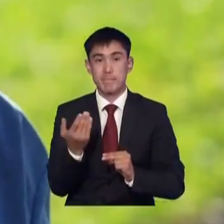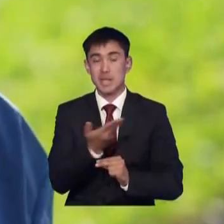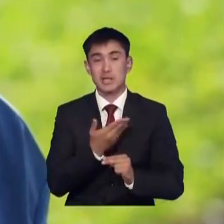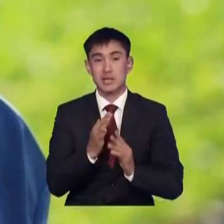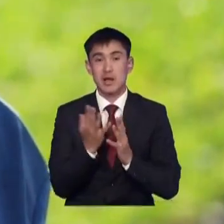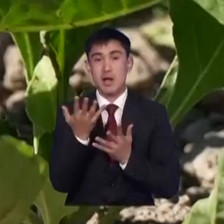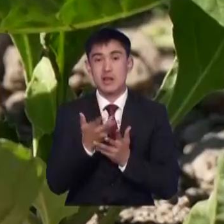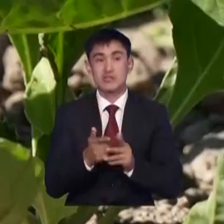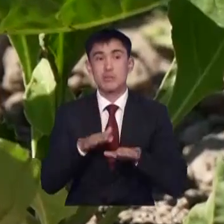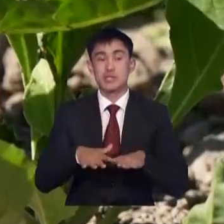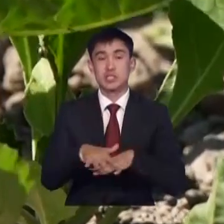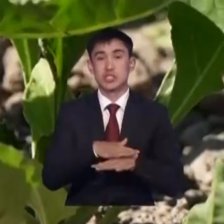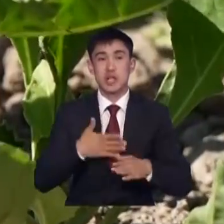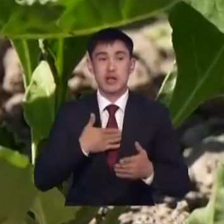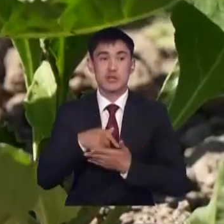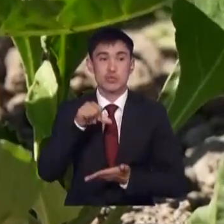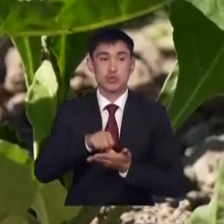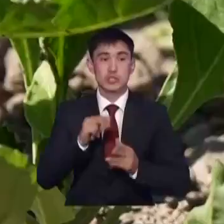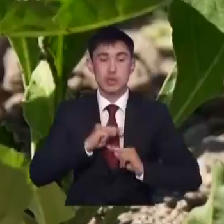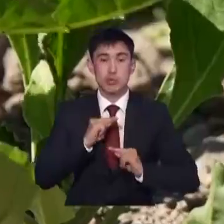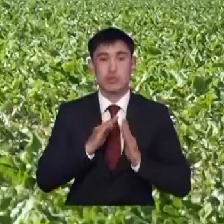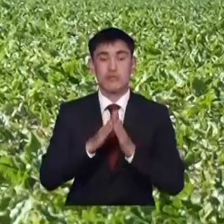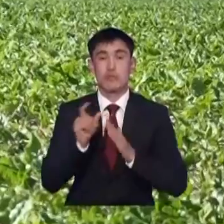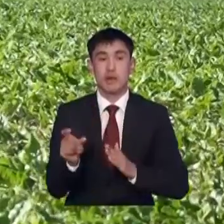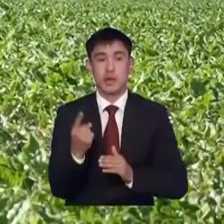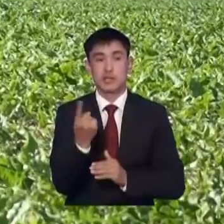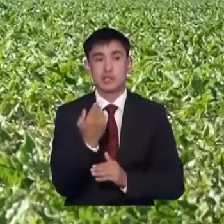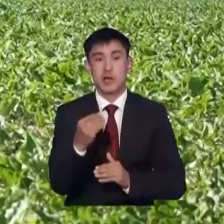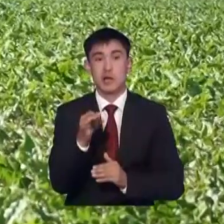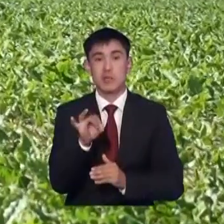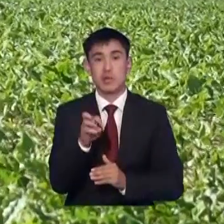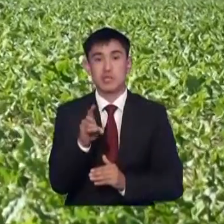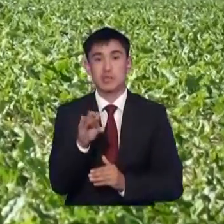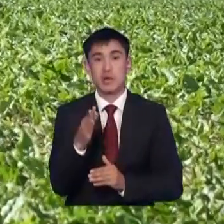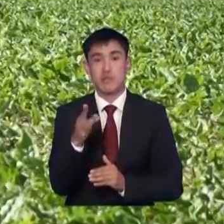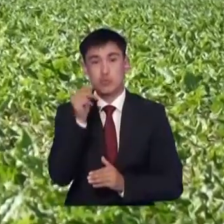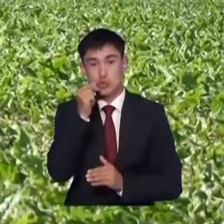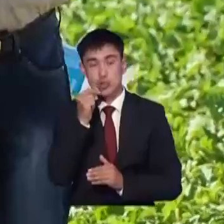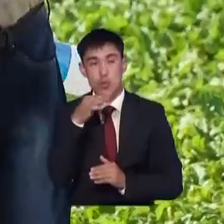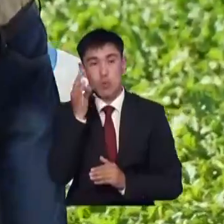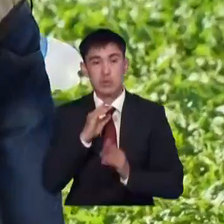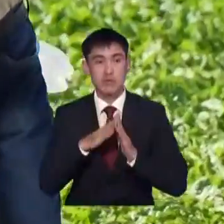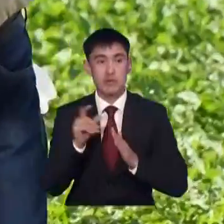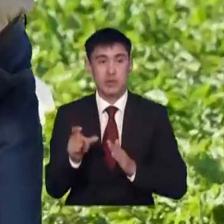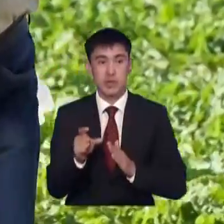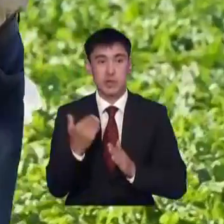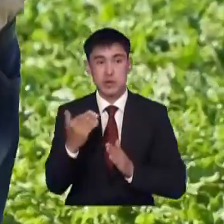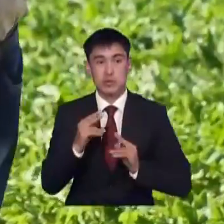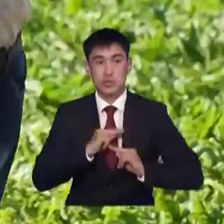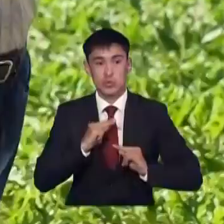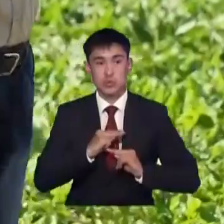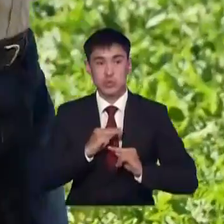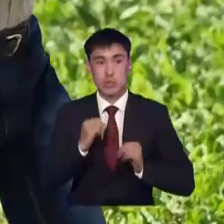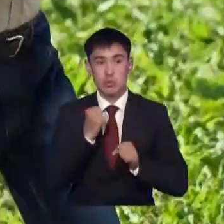значительное количество местных жителей активно участвует в работе на ферме один из них арган Бакин жи Баев мужчина опытный Фермер неутомимый труженник